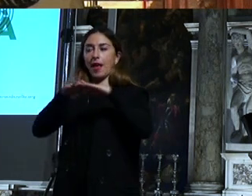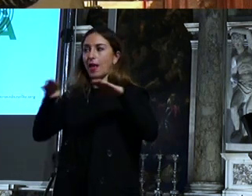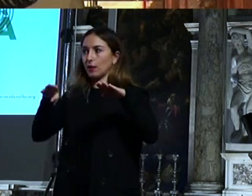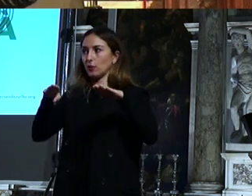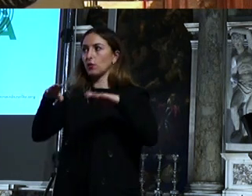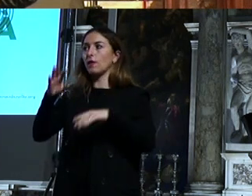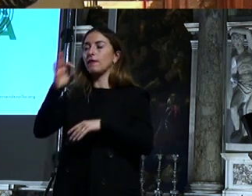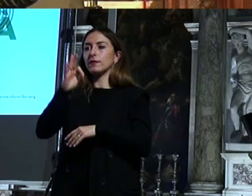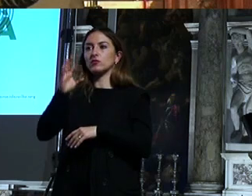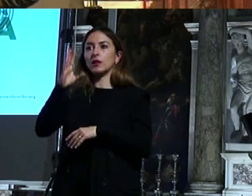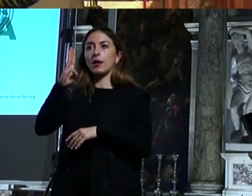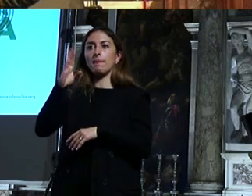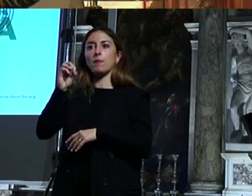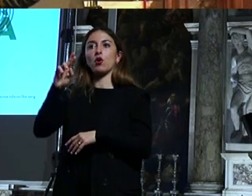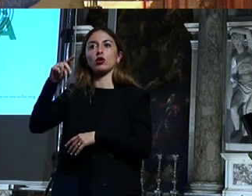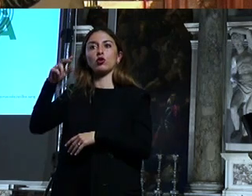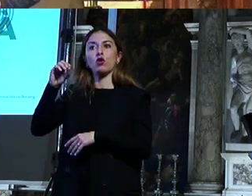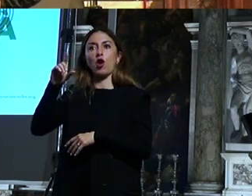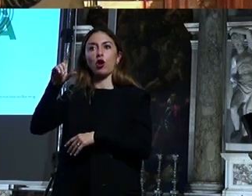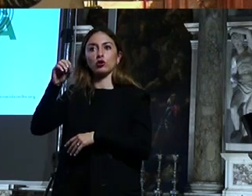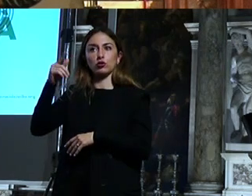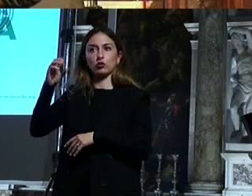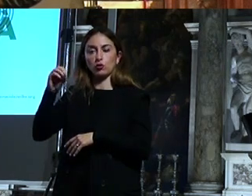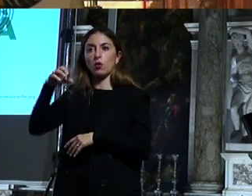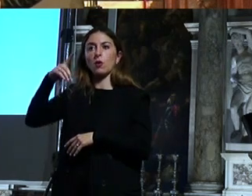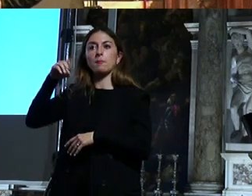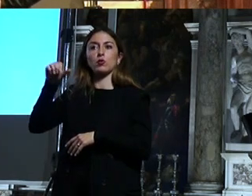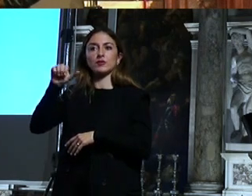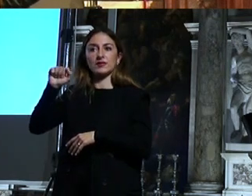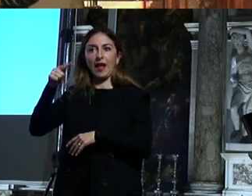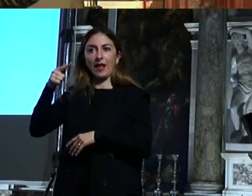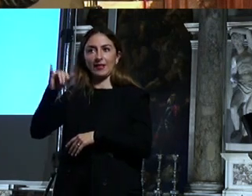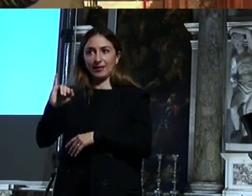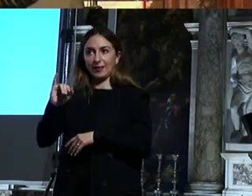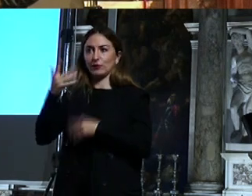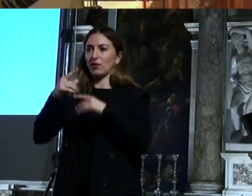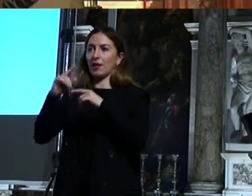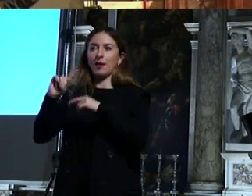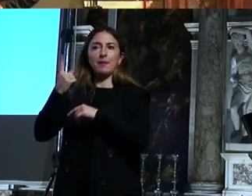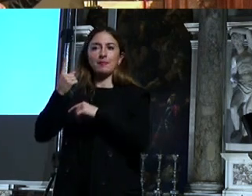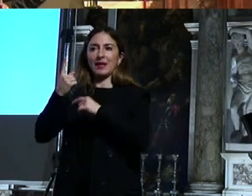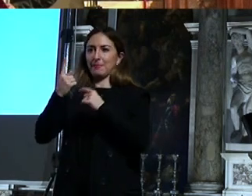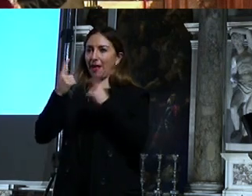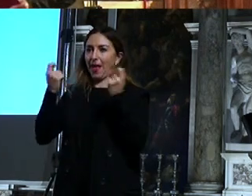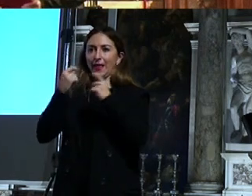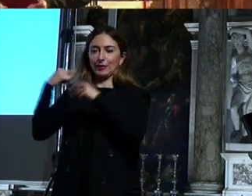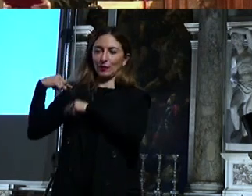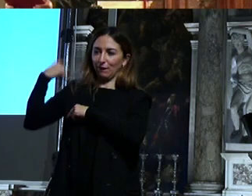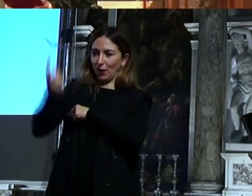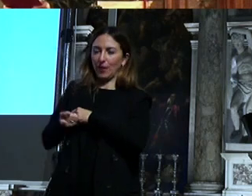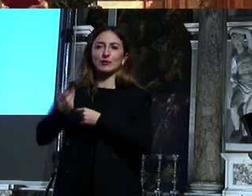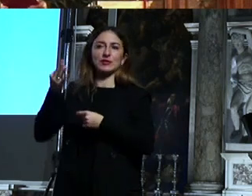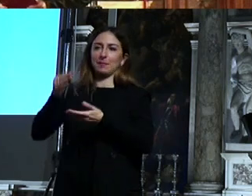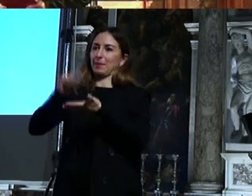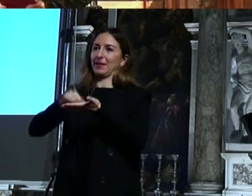Francesca Bortolotto Possati, che è con noi dalla primissima edizione. Grazie Francesca.